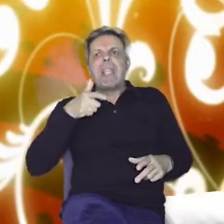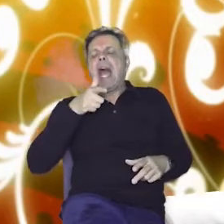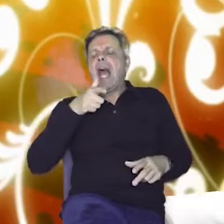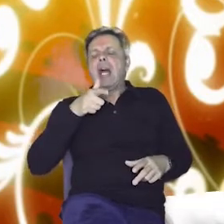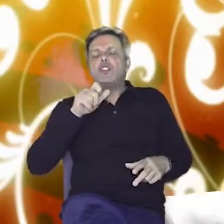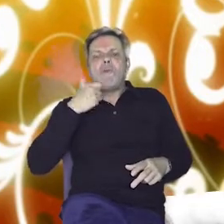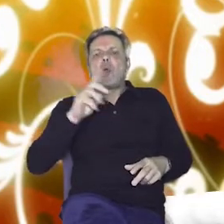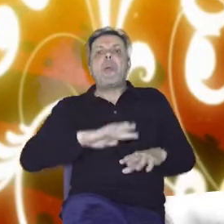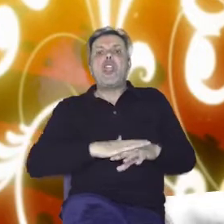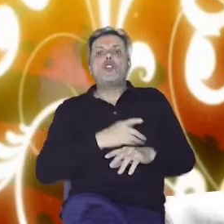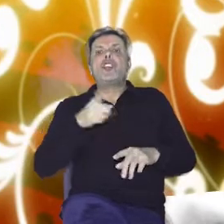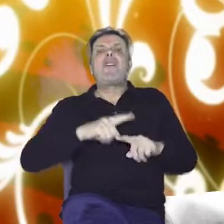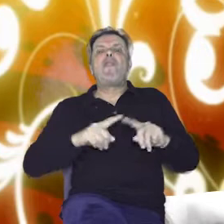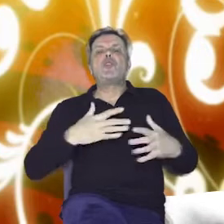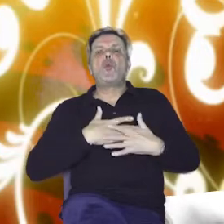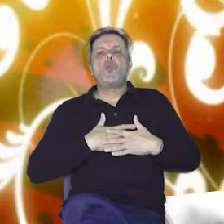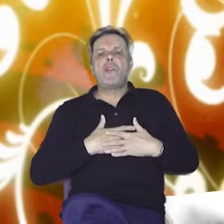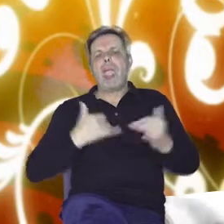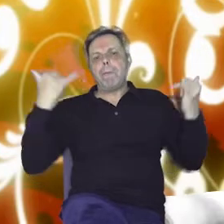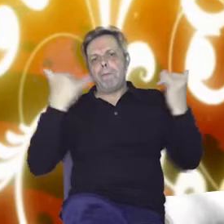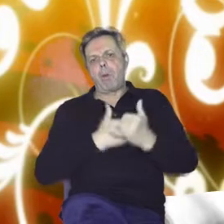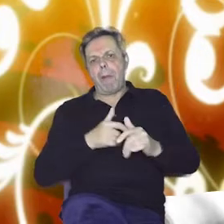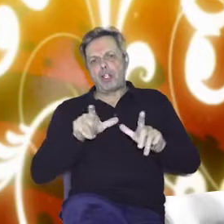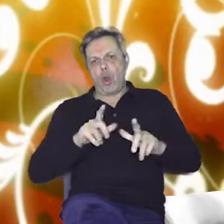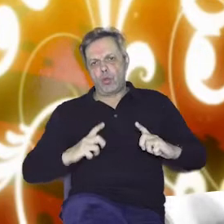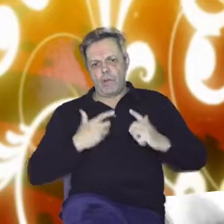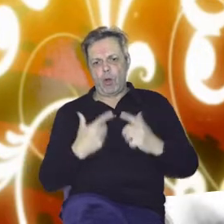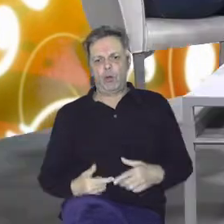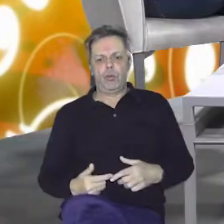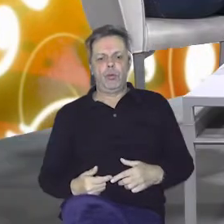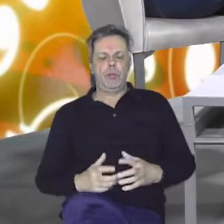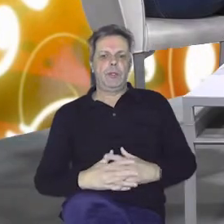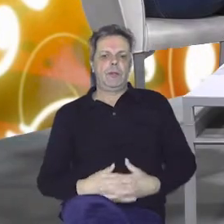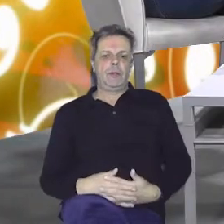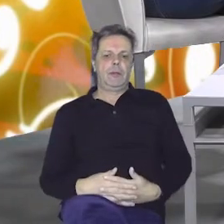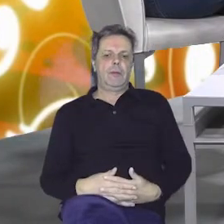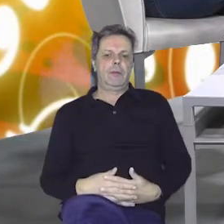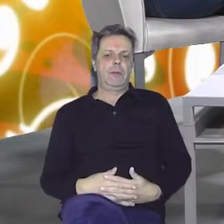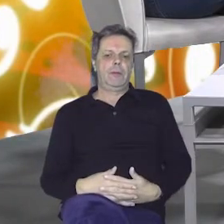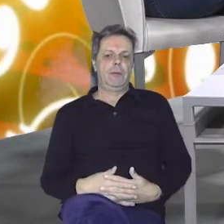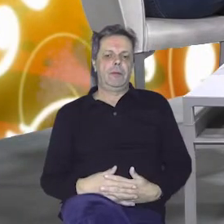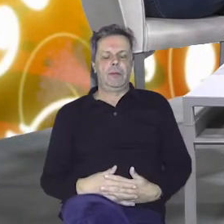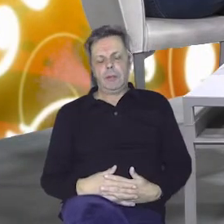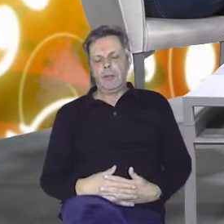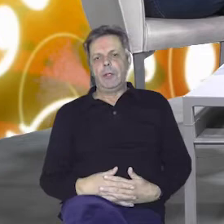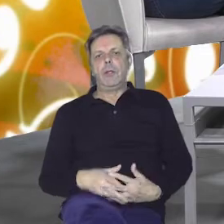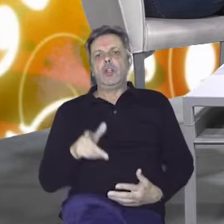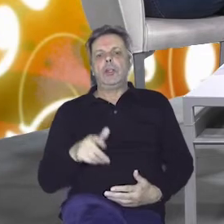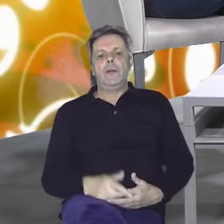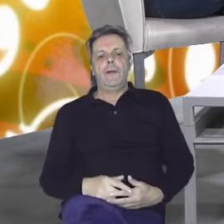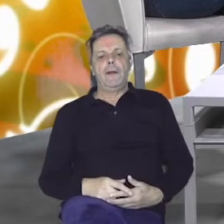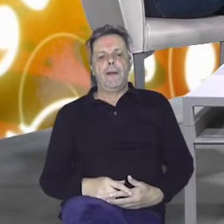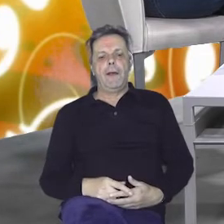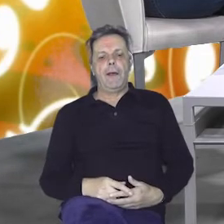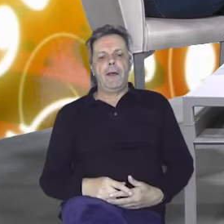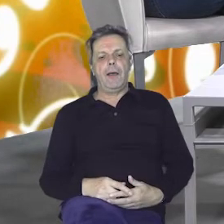ljubavi je promašio u životu. Na jedan način. Onaj drugi dio sebe. Nekad kad sam